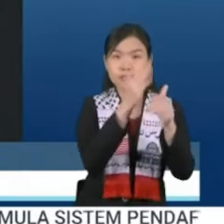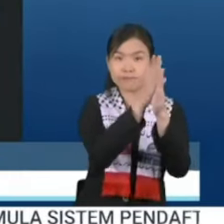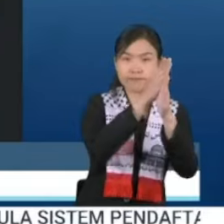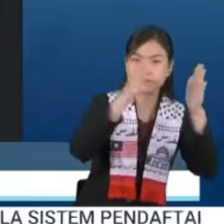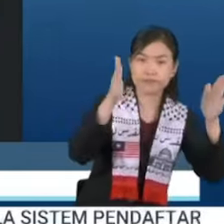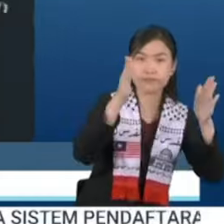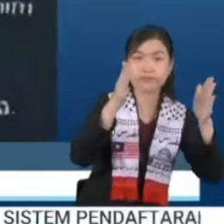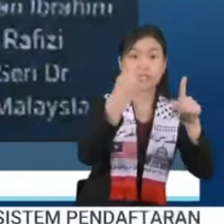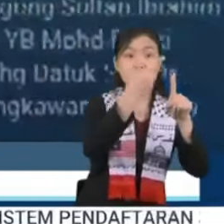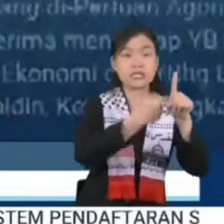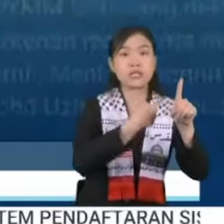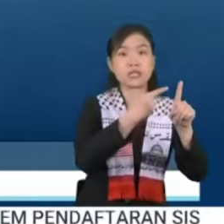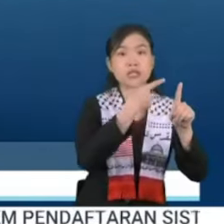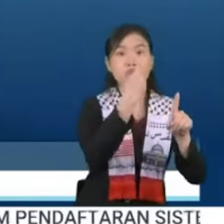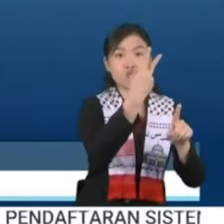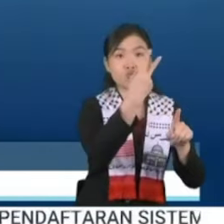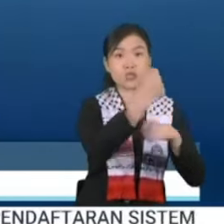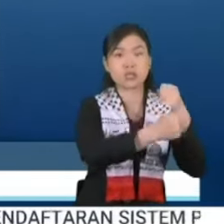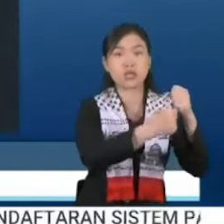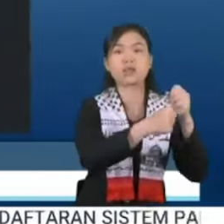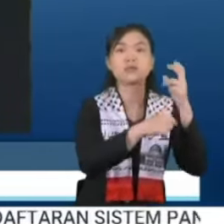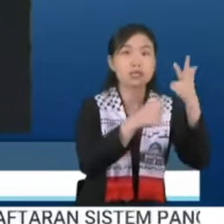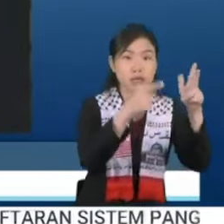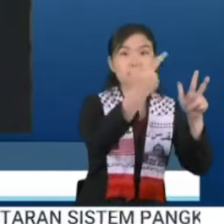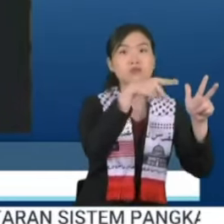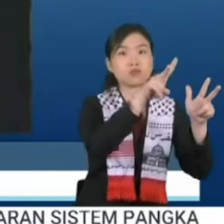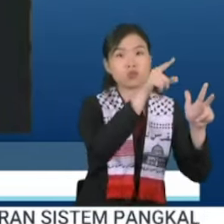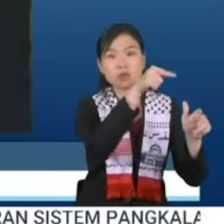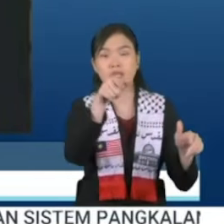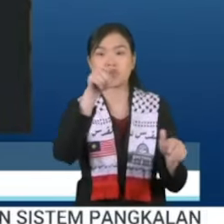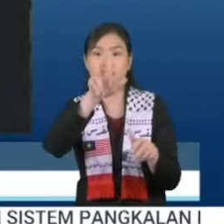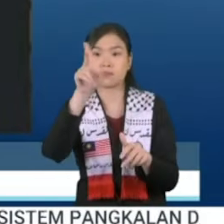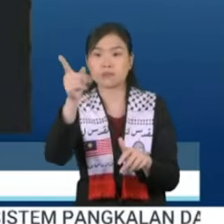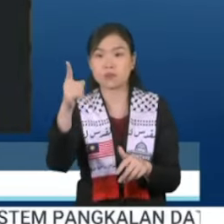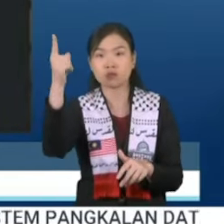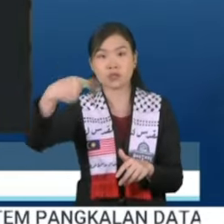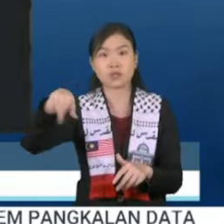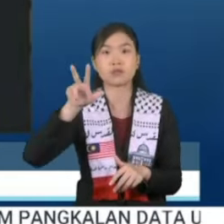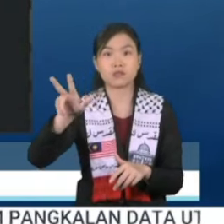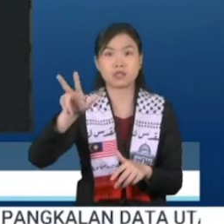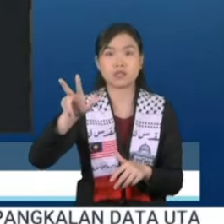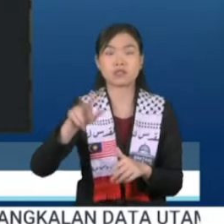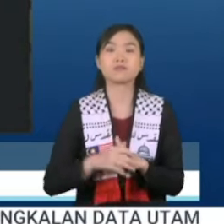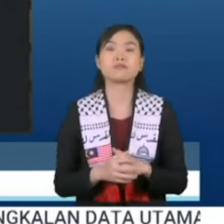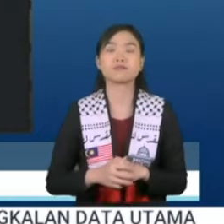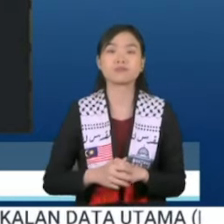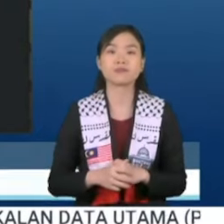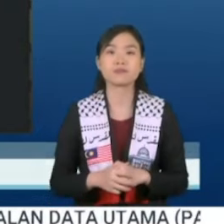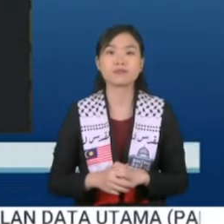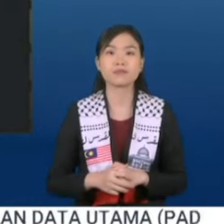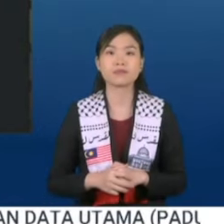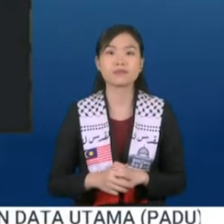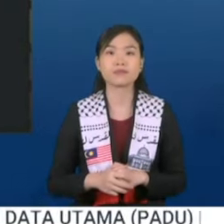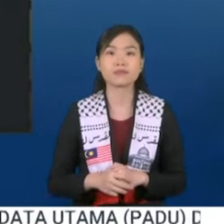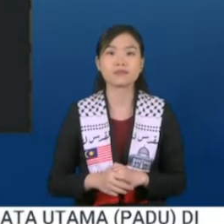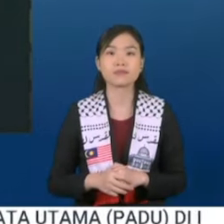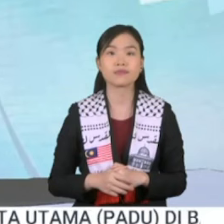bermula 13 Februari hingga 31 Mac dan fasa kedua pada 7 Julai hingga 10 Oktober.